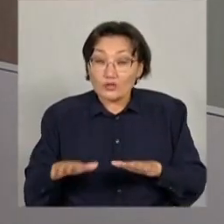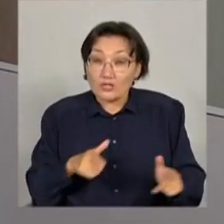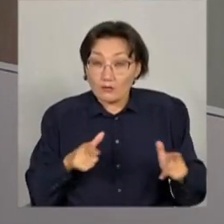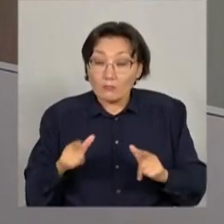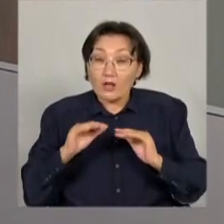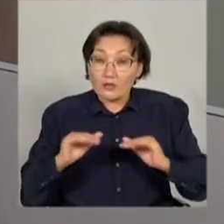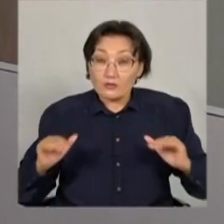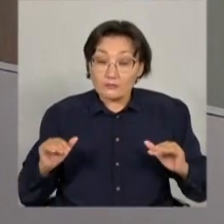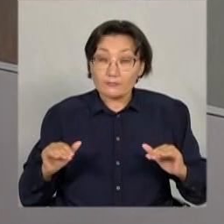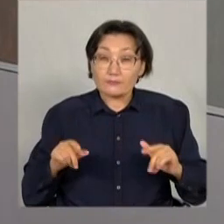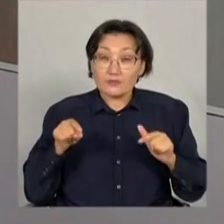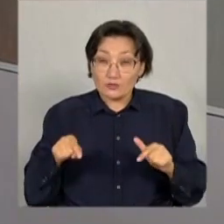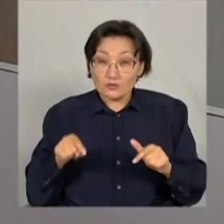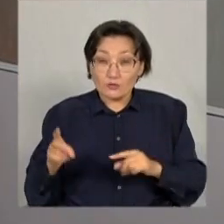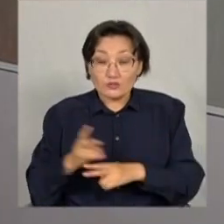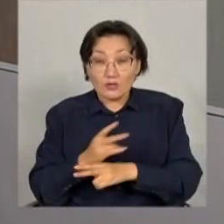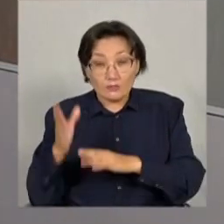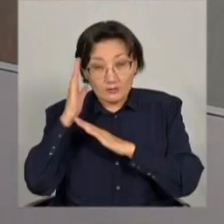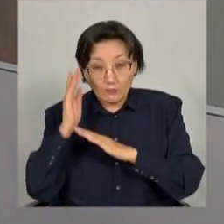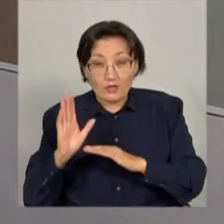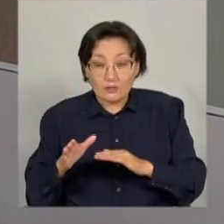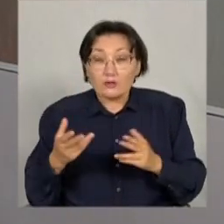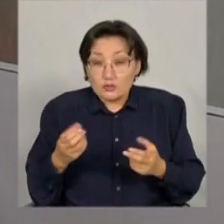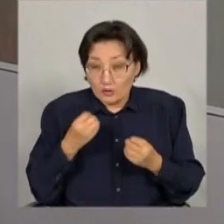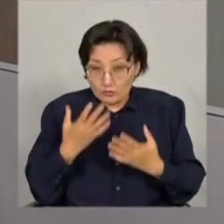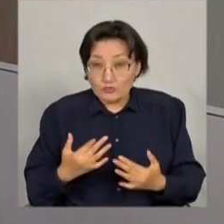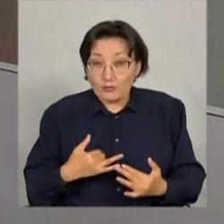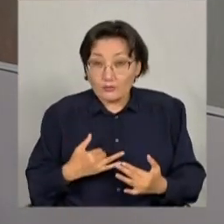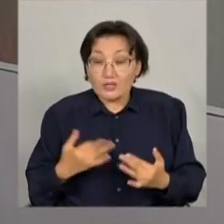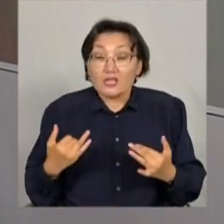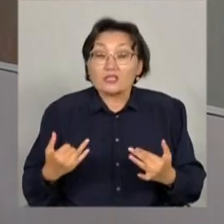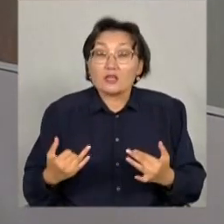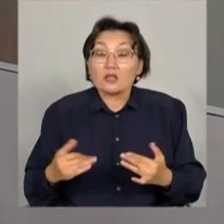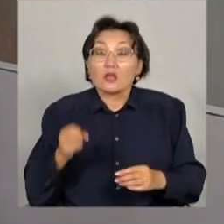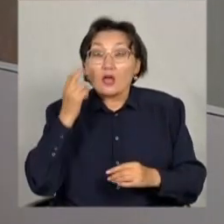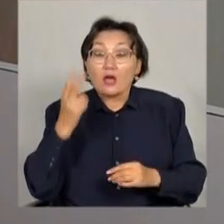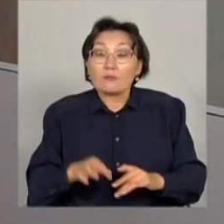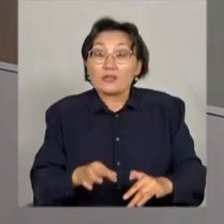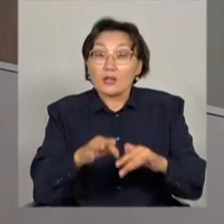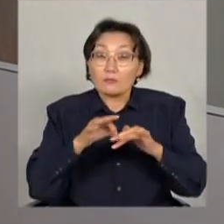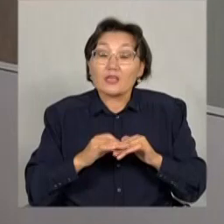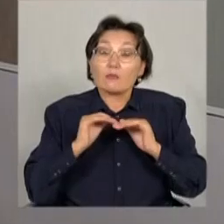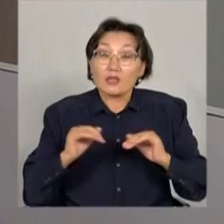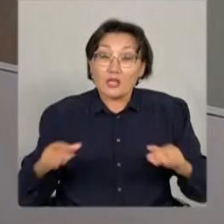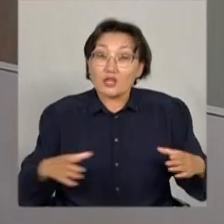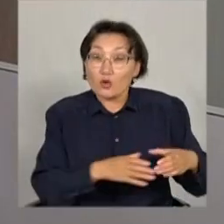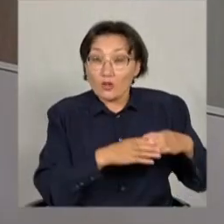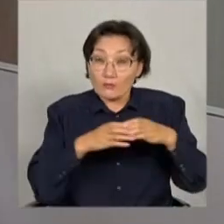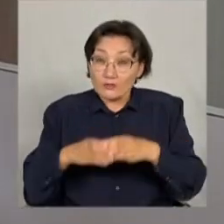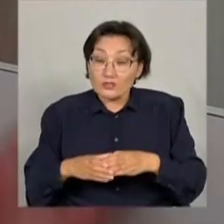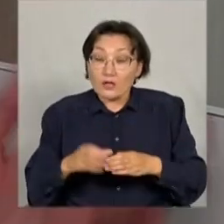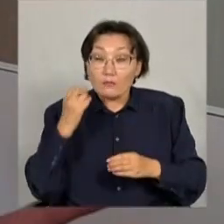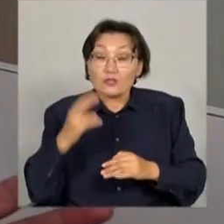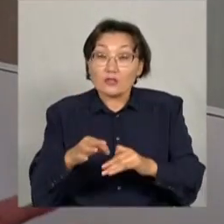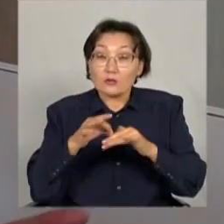балалар, чтоб осы жерге ночевать будет, жарайды дедік. Енді қараңыз, түсте алып келді оларды, иә? Иә, түсте алып келді. Түсте алып